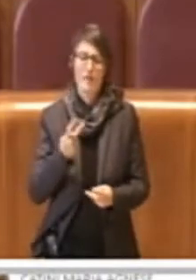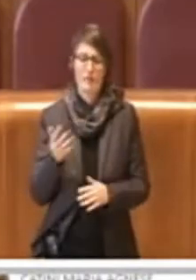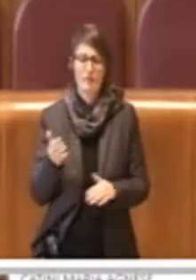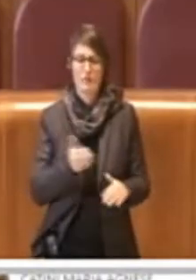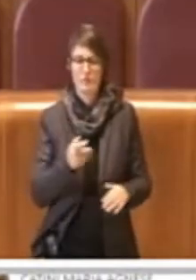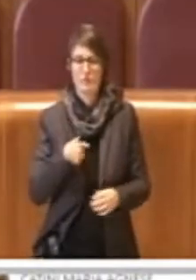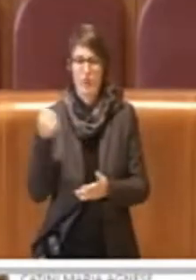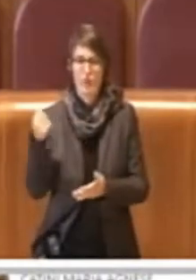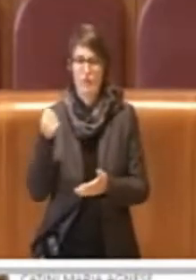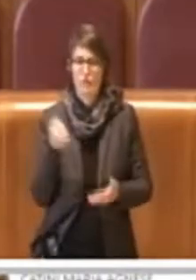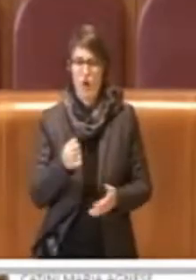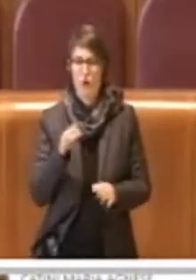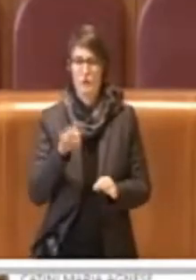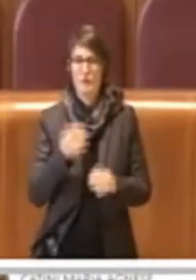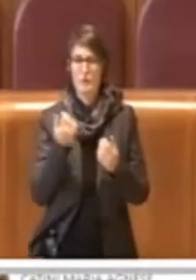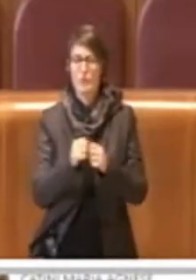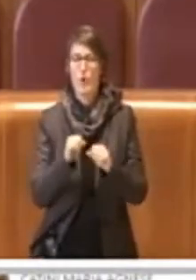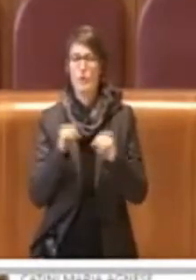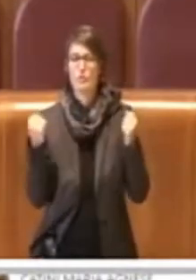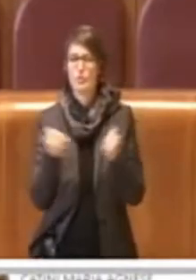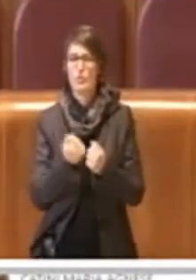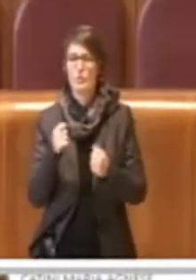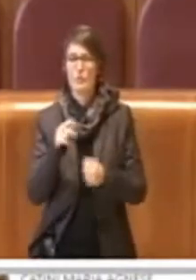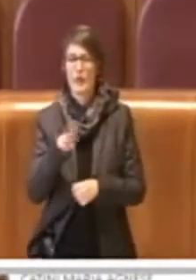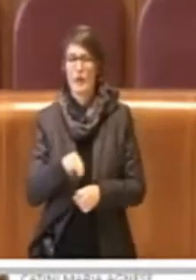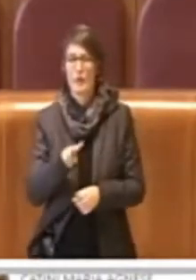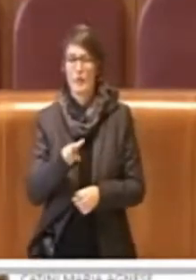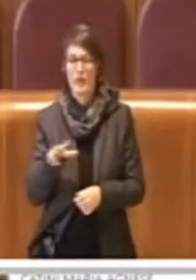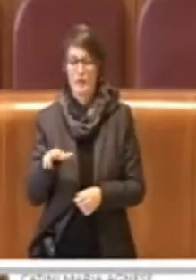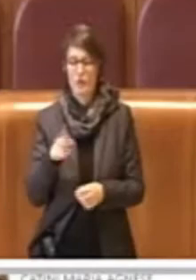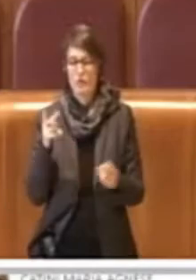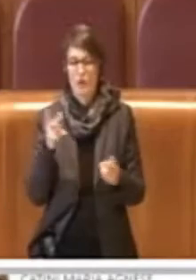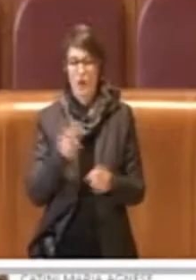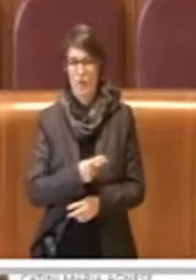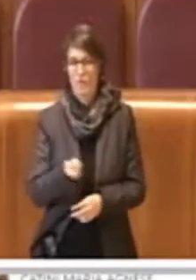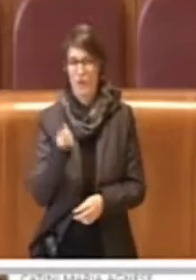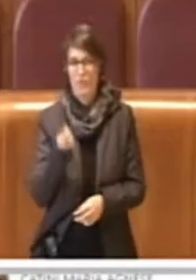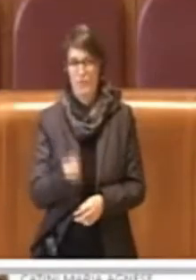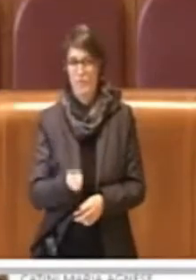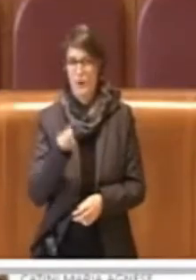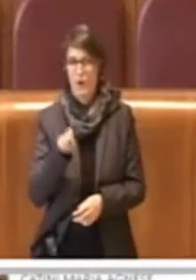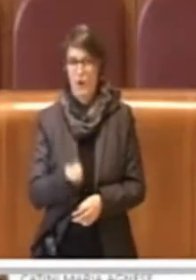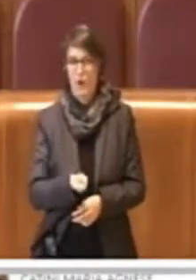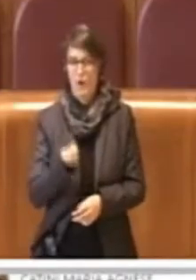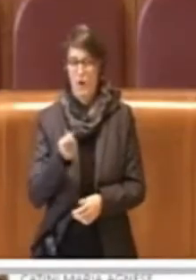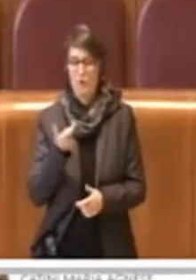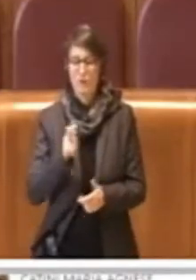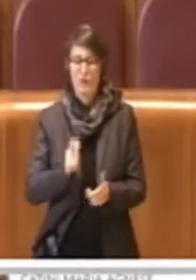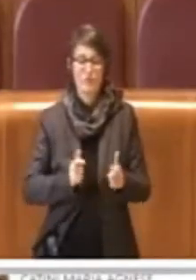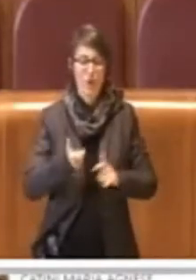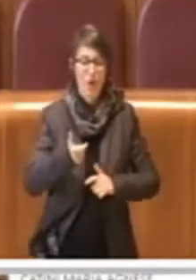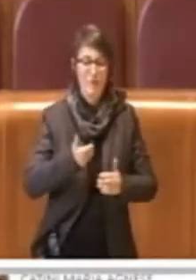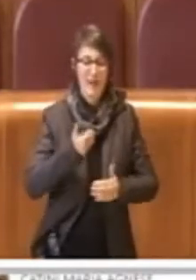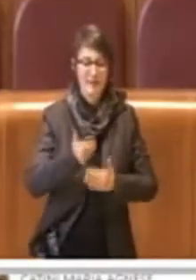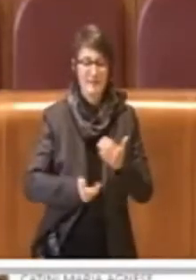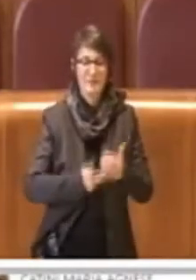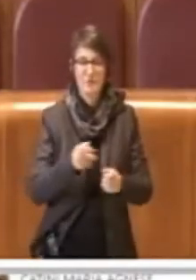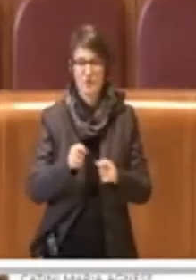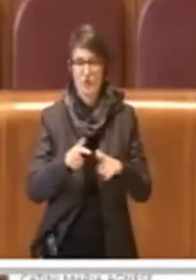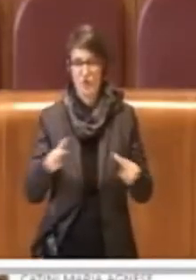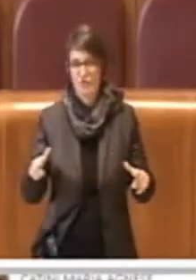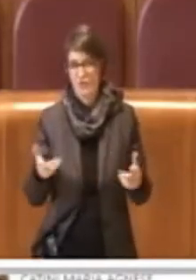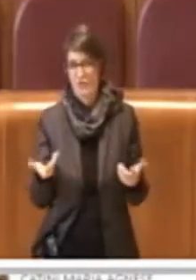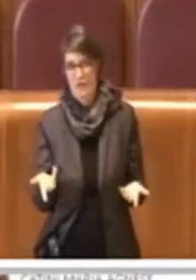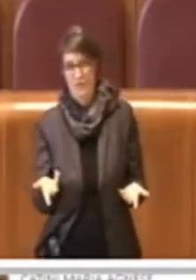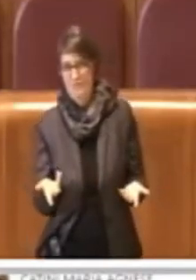del 2025, che ben poca cosa sono rispetto a uno sviluppo della società che era possibile eventualmente invece con una elargizione